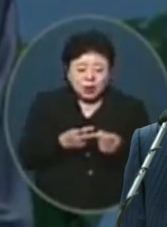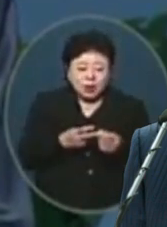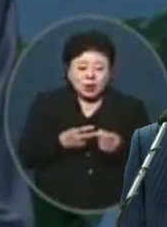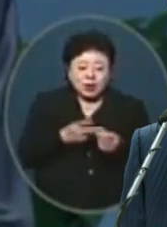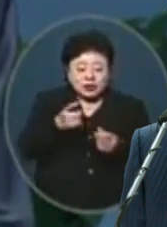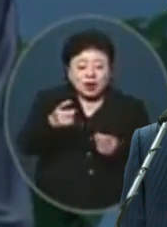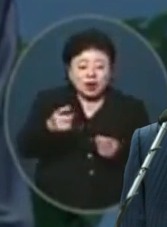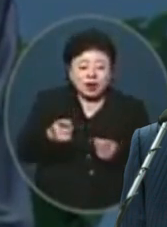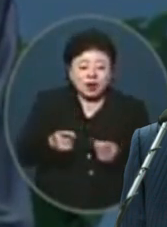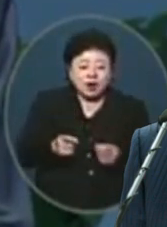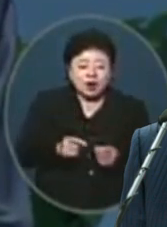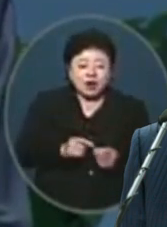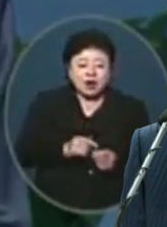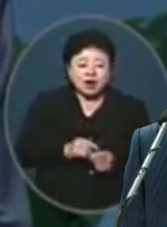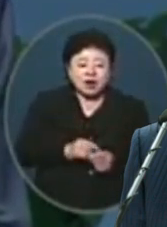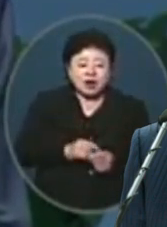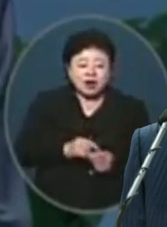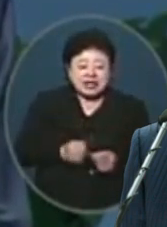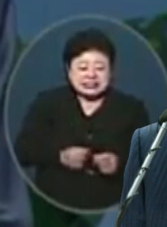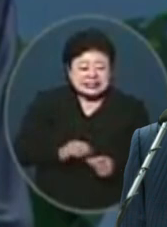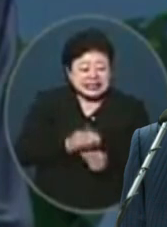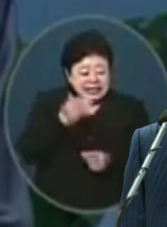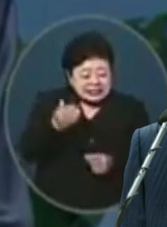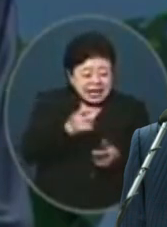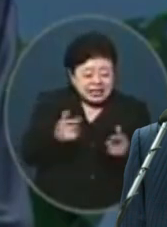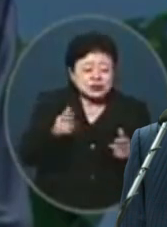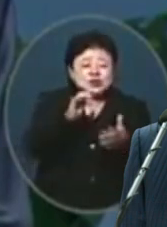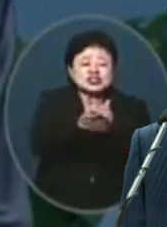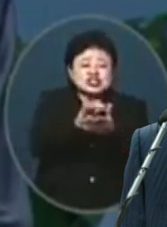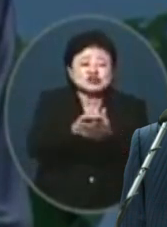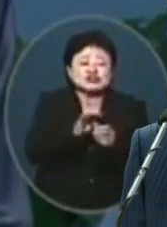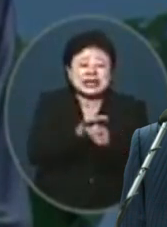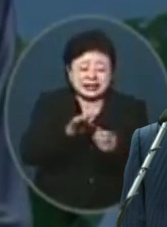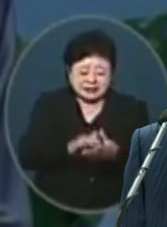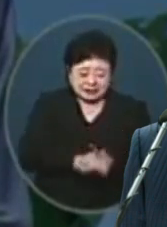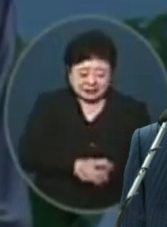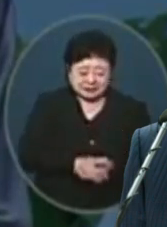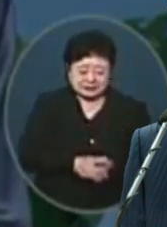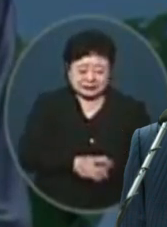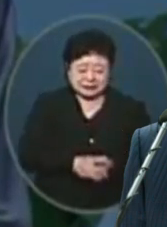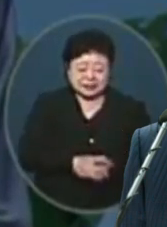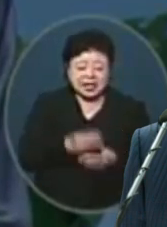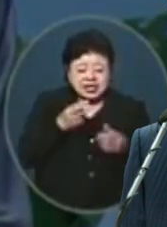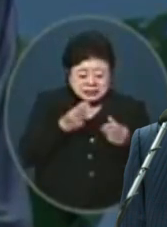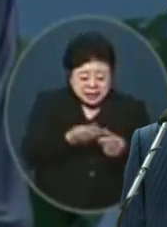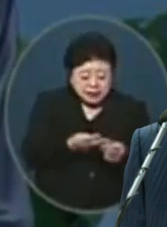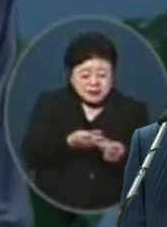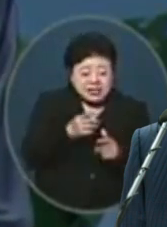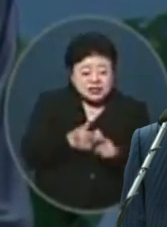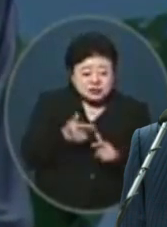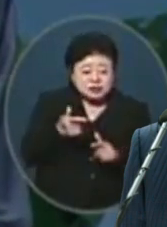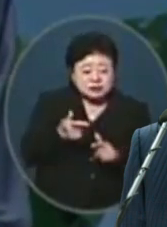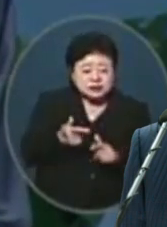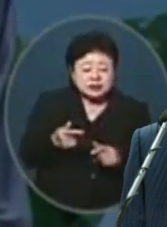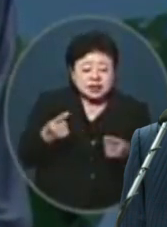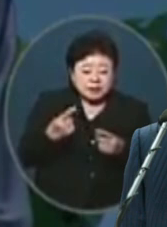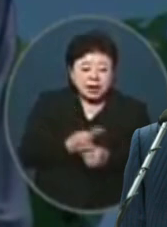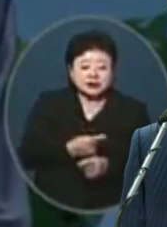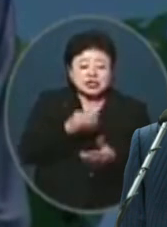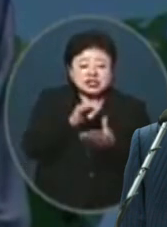내가 희생적으로 나를 사랑하느냐? 아니요, 친구로 나를 사랑합니다. 세 번째 예수님은 이제는